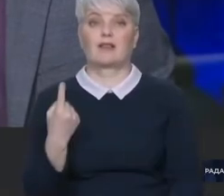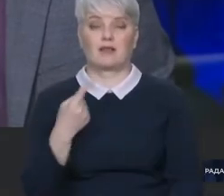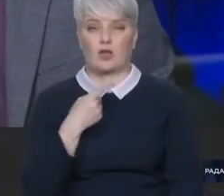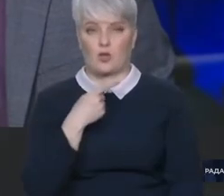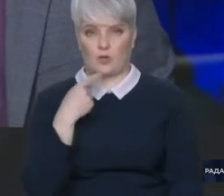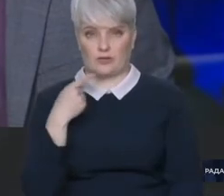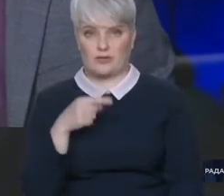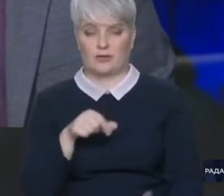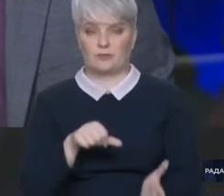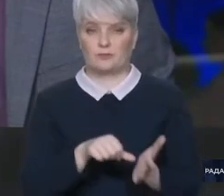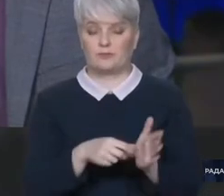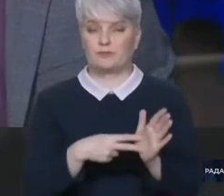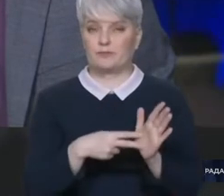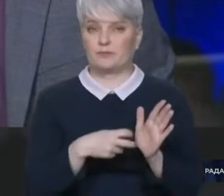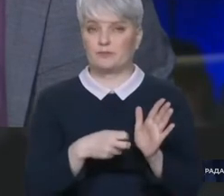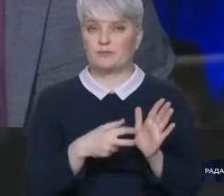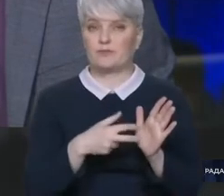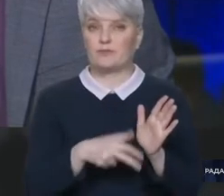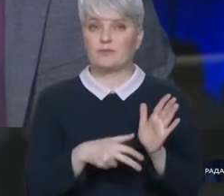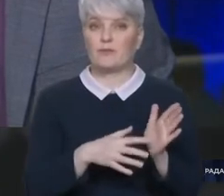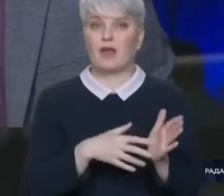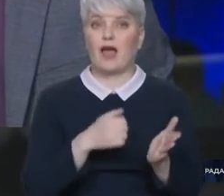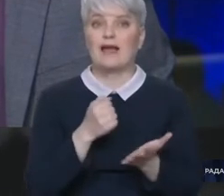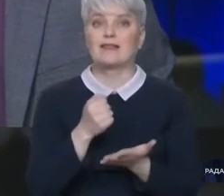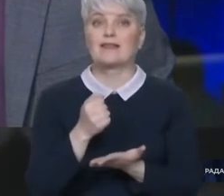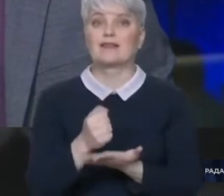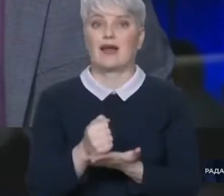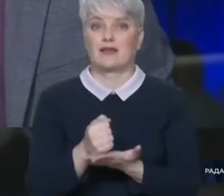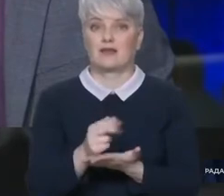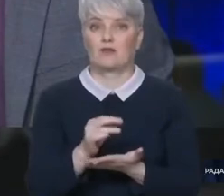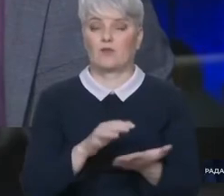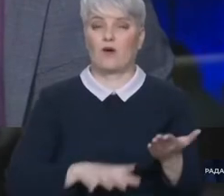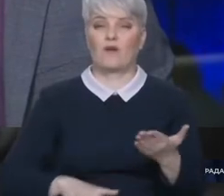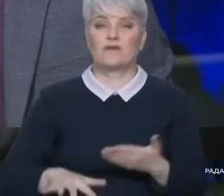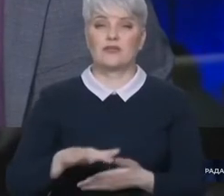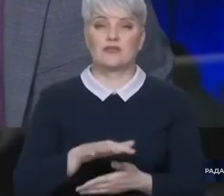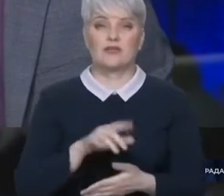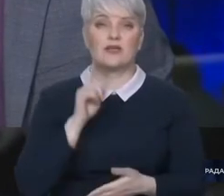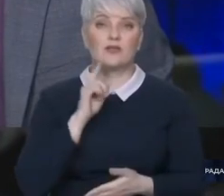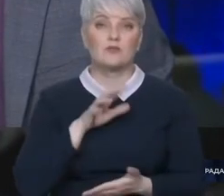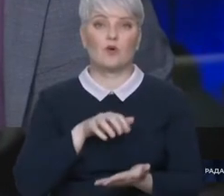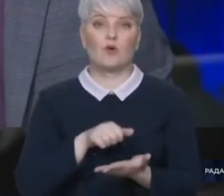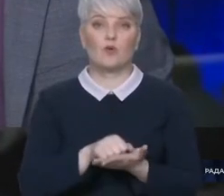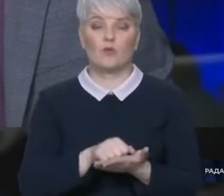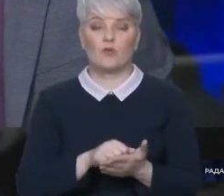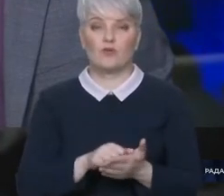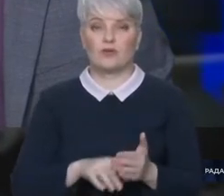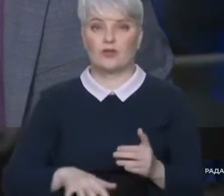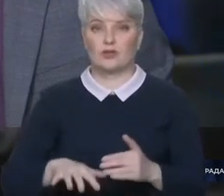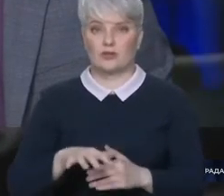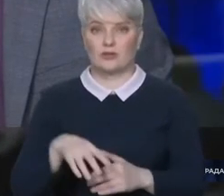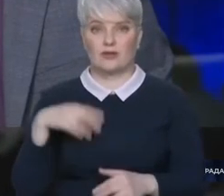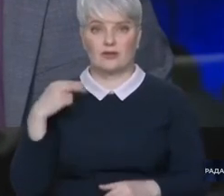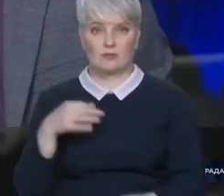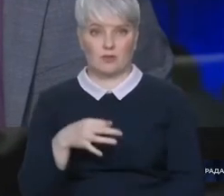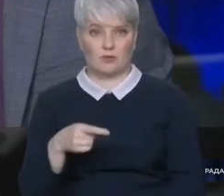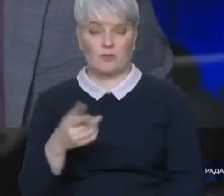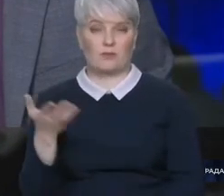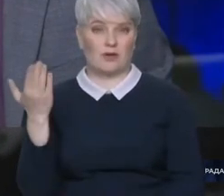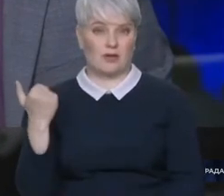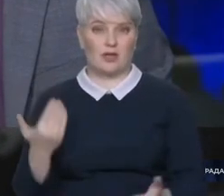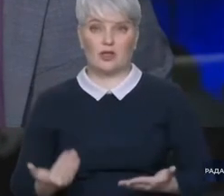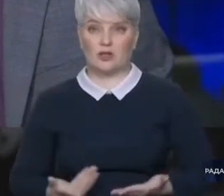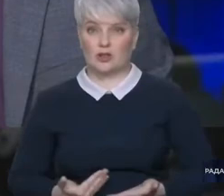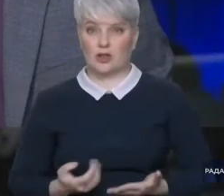якій беруть участь 780 кандидатів. По всій тимчасово окупованій частині Запорізької області, там раніше